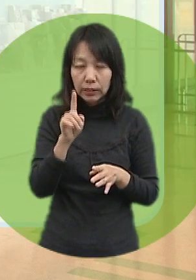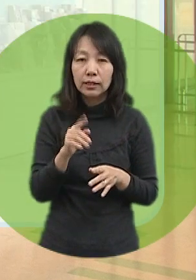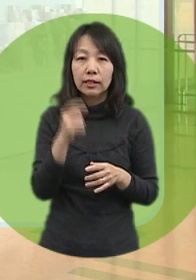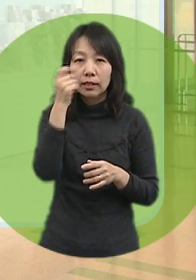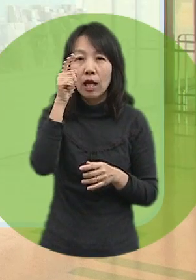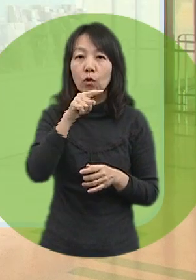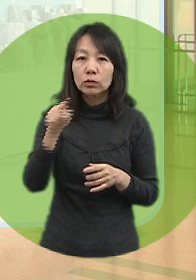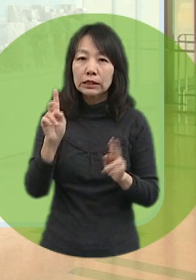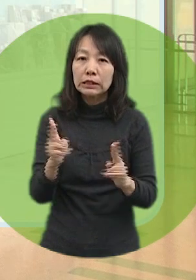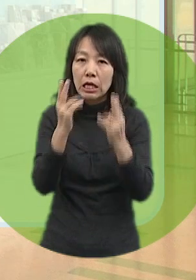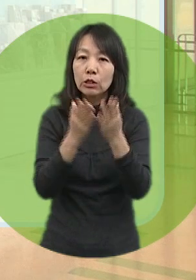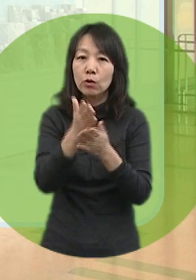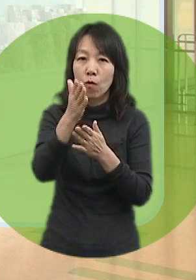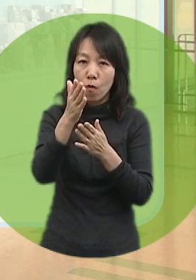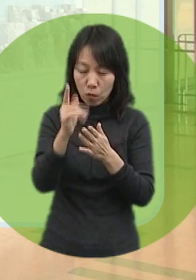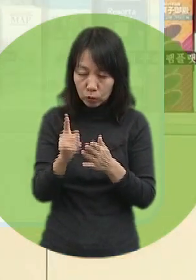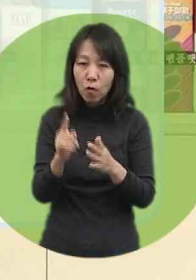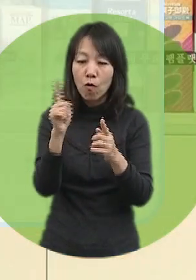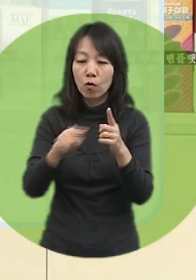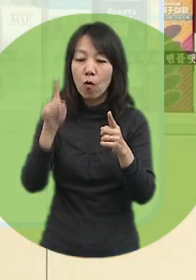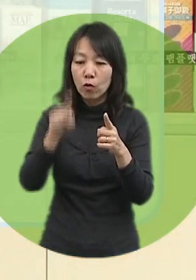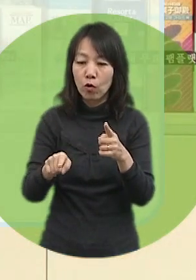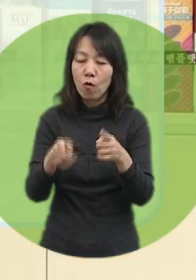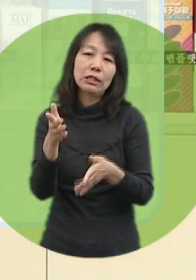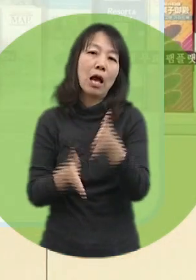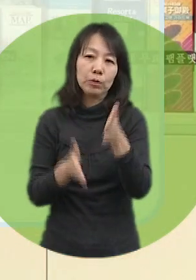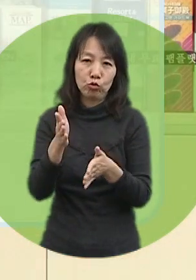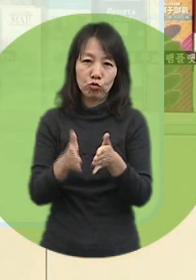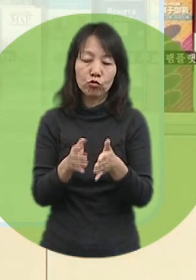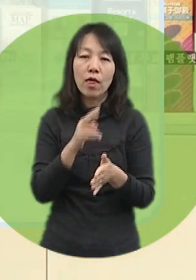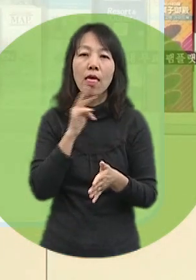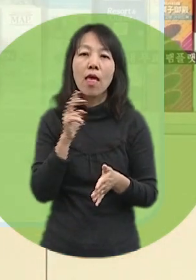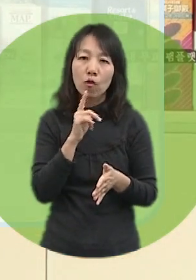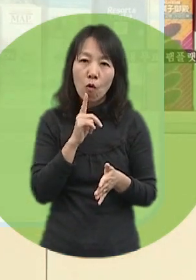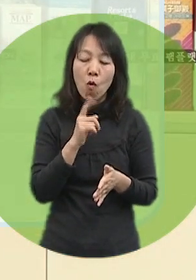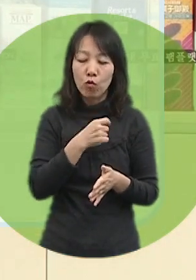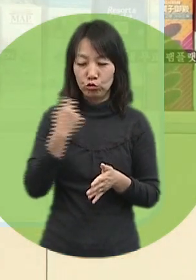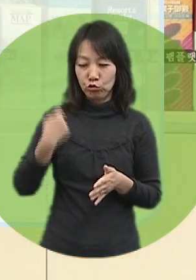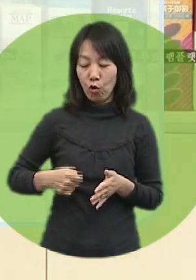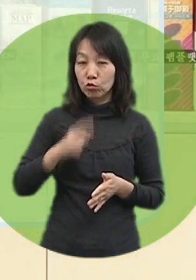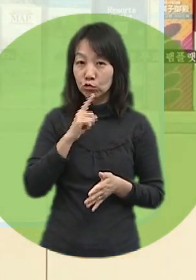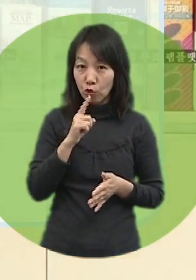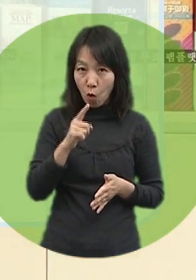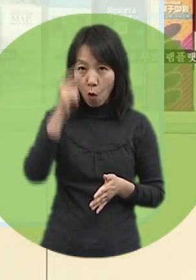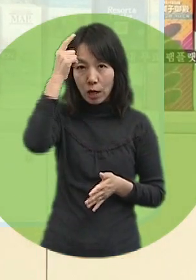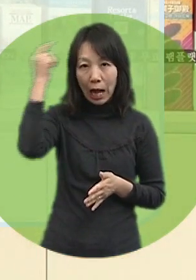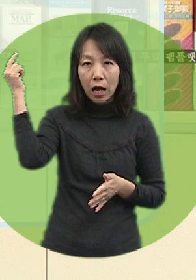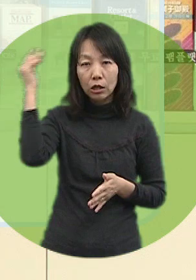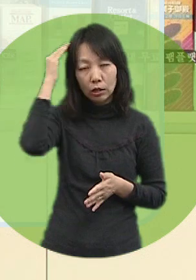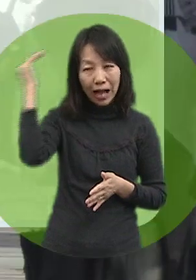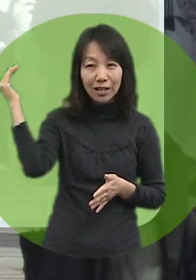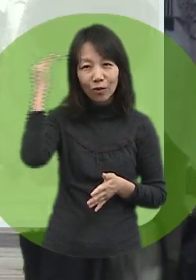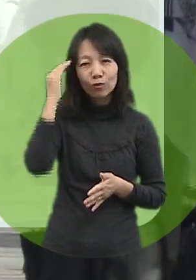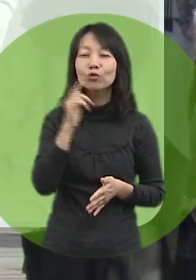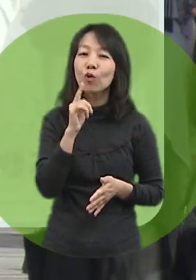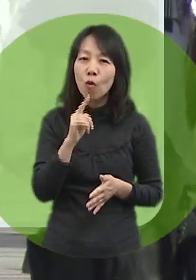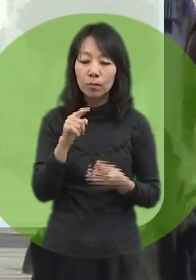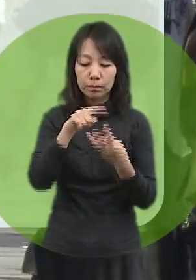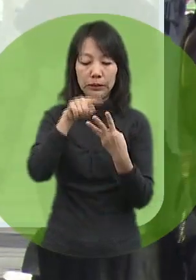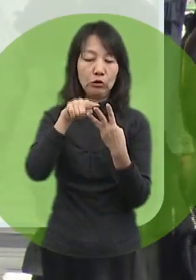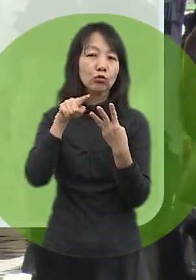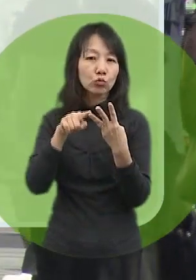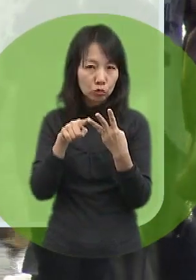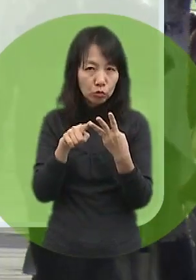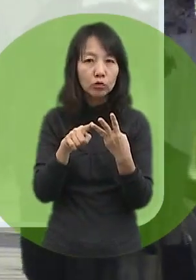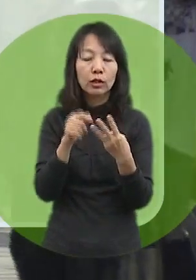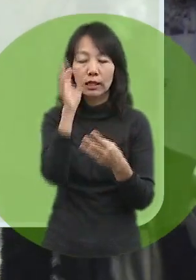光客専用の公共サービスで、英語、中国語、韓国語の3つの言語で観光案内